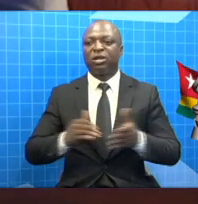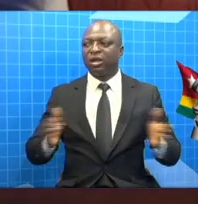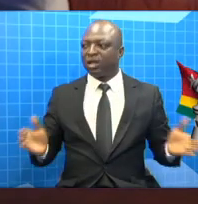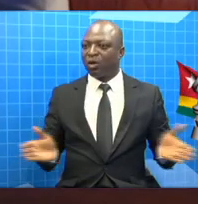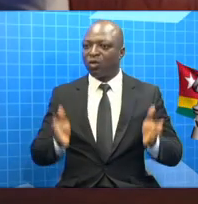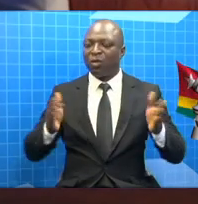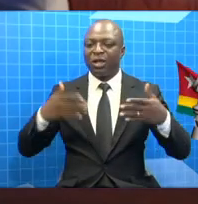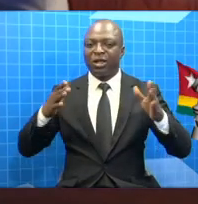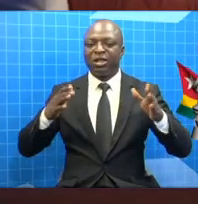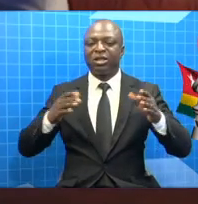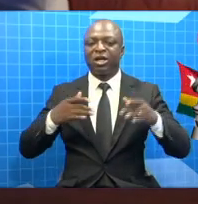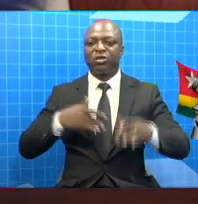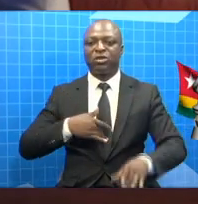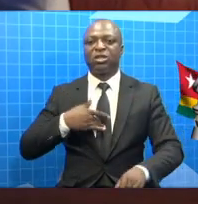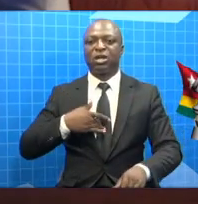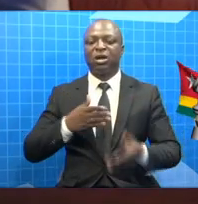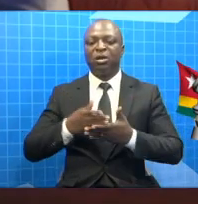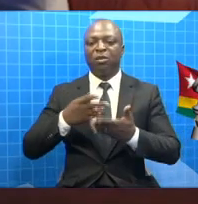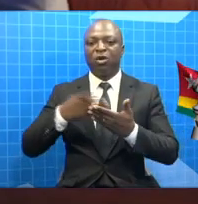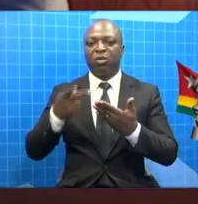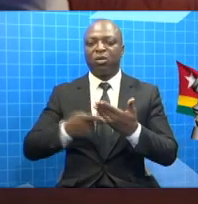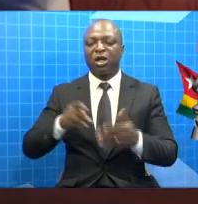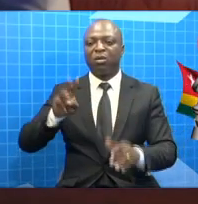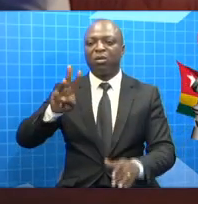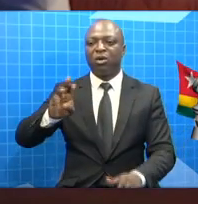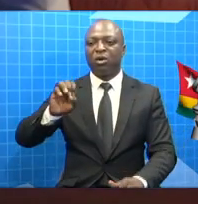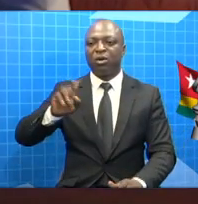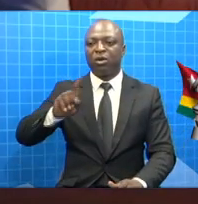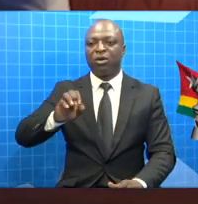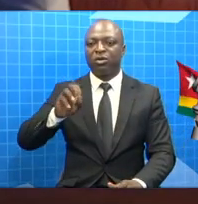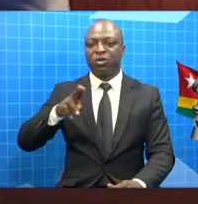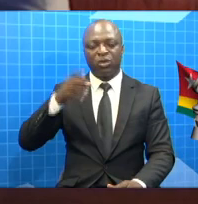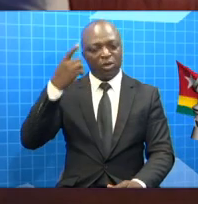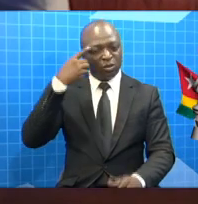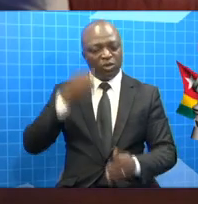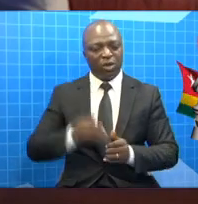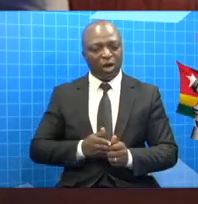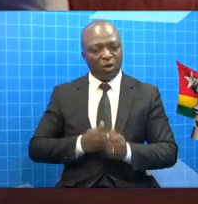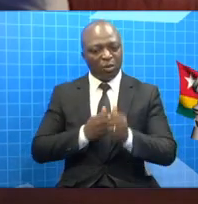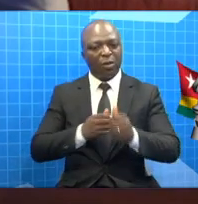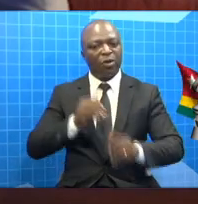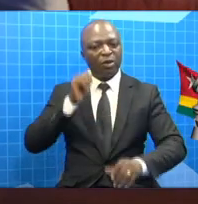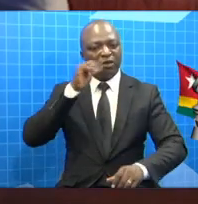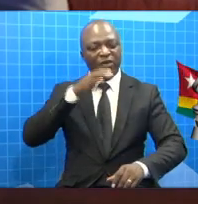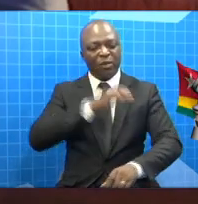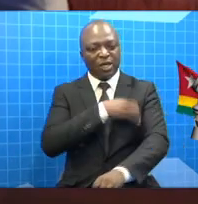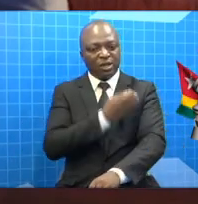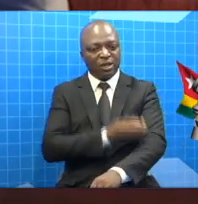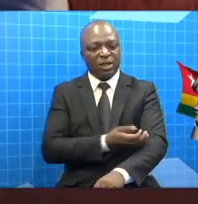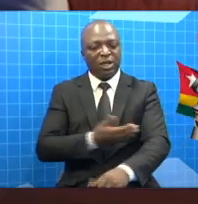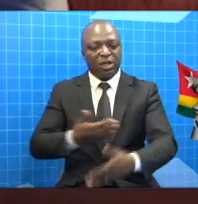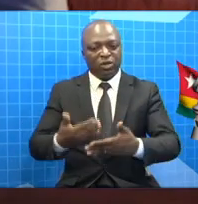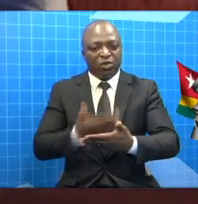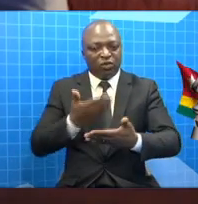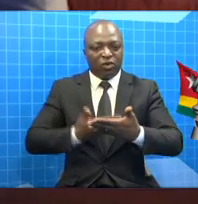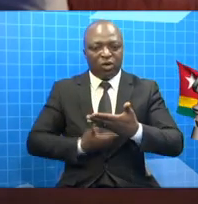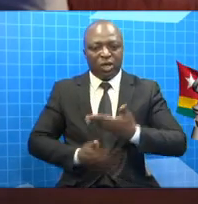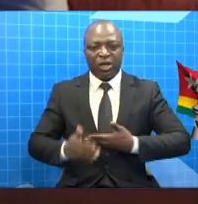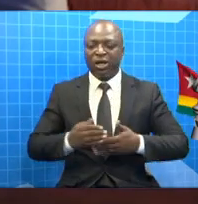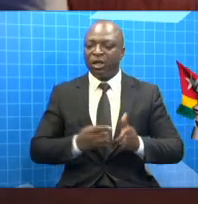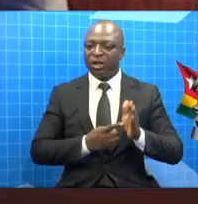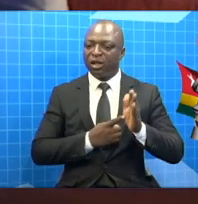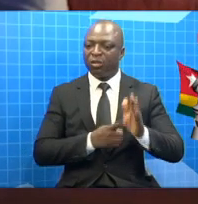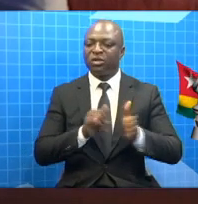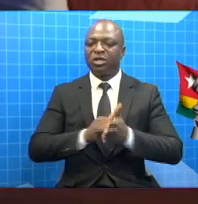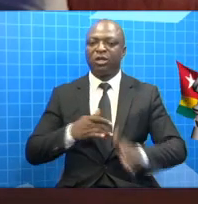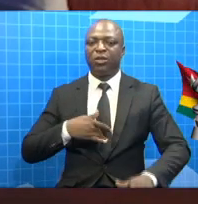suscité par le programme Wezou pour l'accompagnement de la femme enceinte et du nouveau-né démontre la